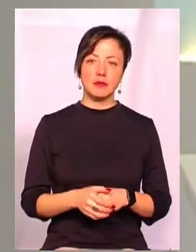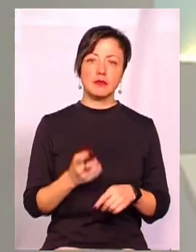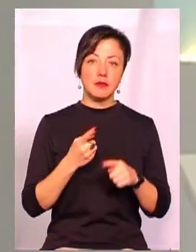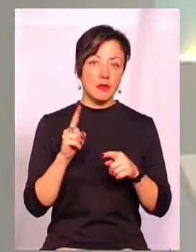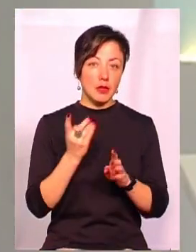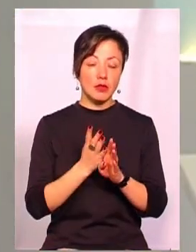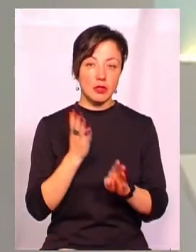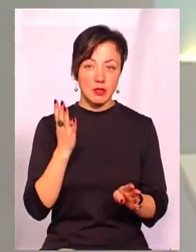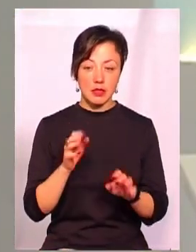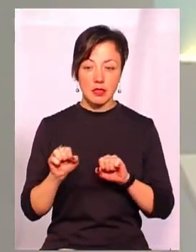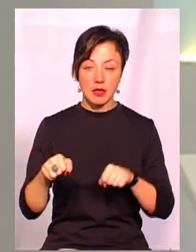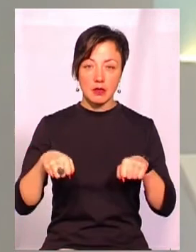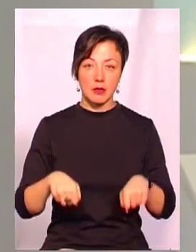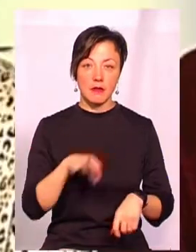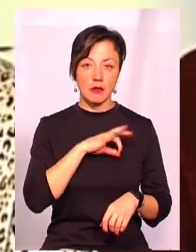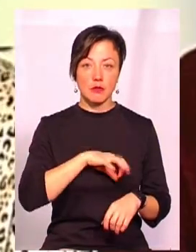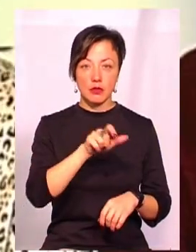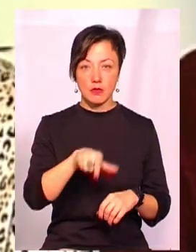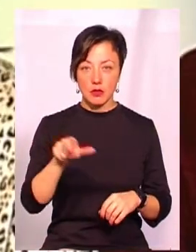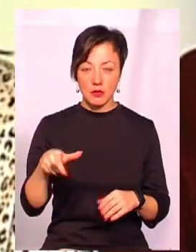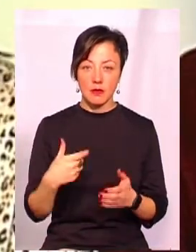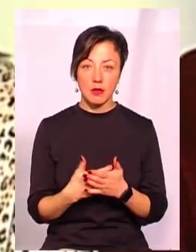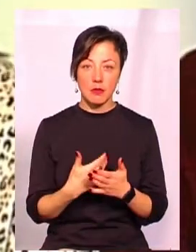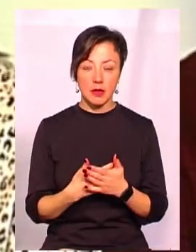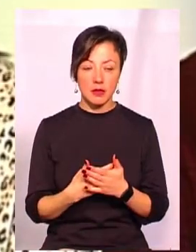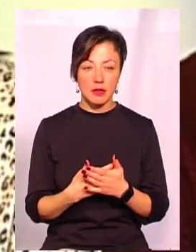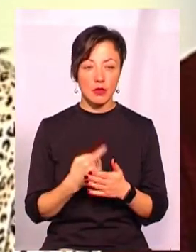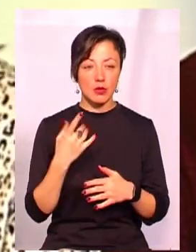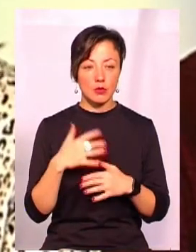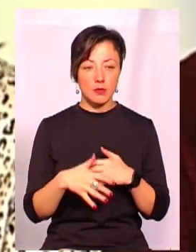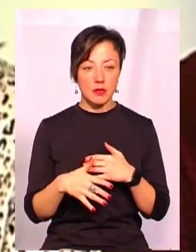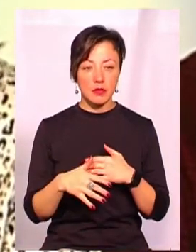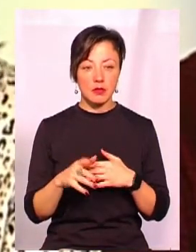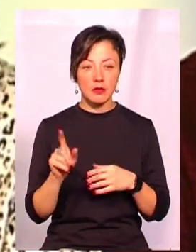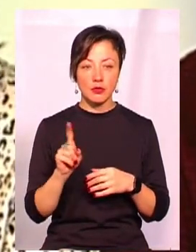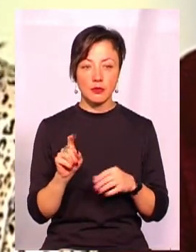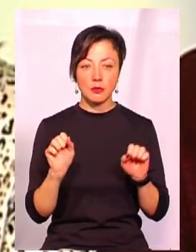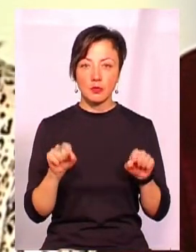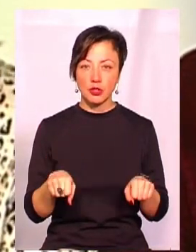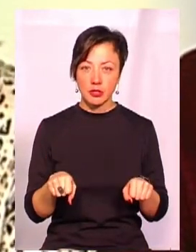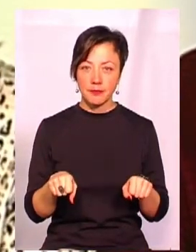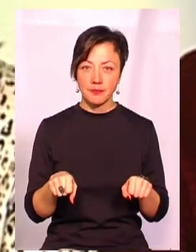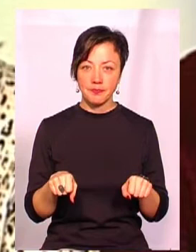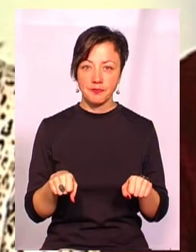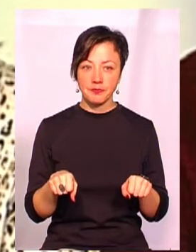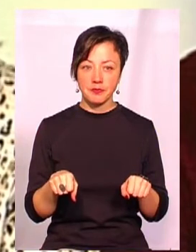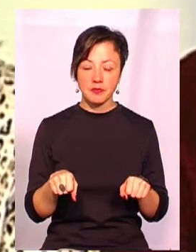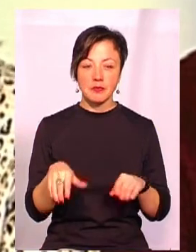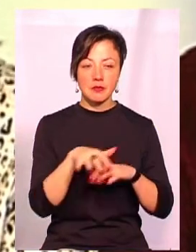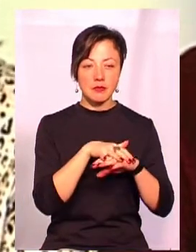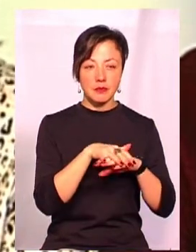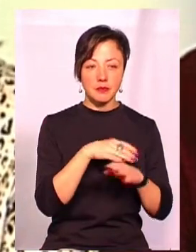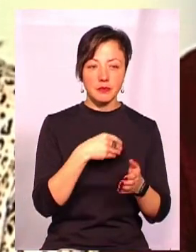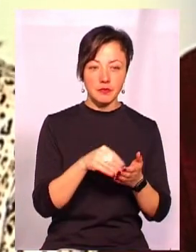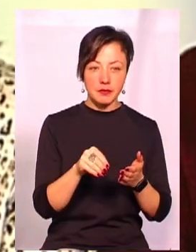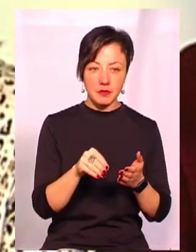щоб захист прав споживачів. Ну, наприклад, ви розумієте, наприклад, що на ринку можна купити